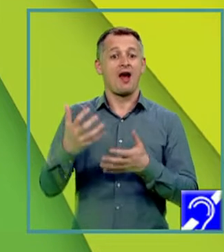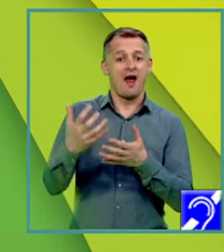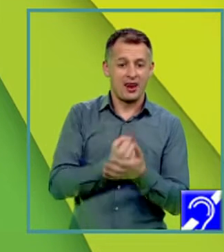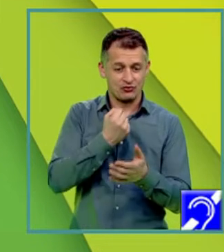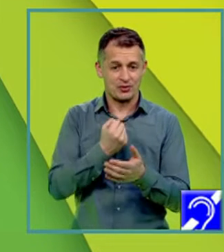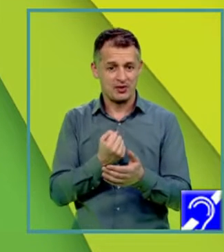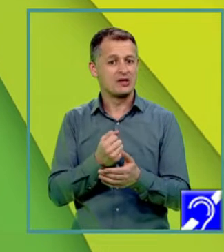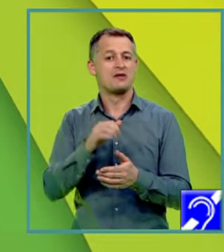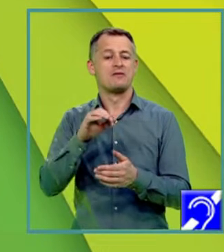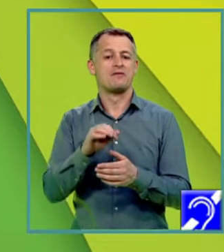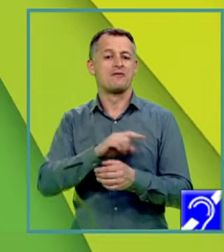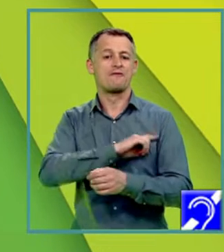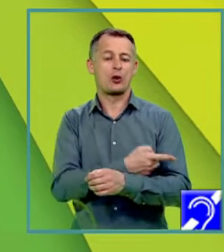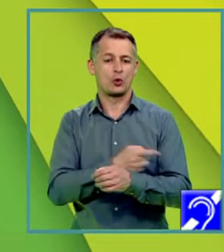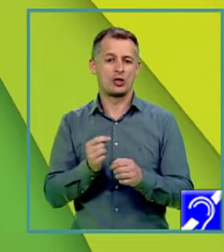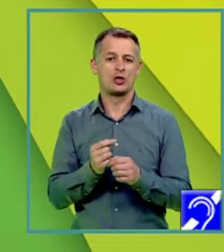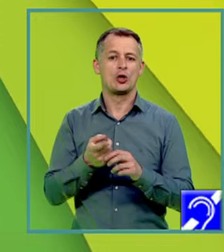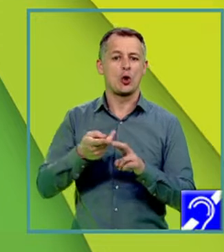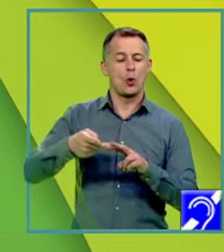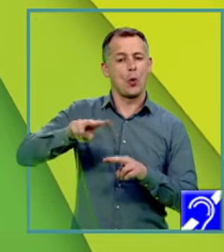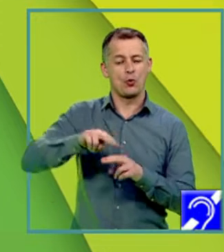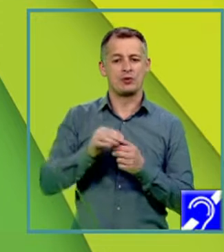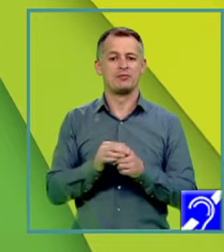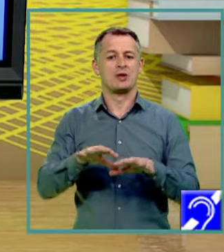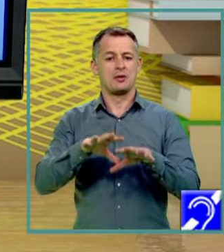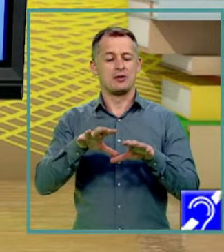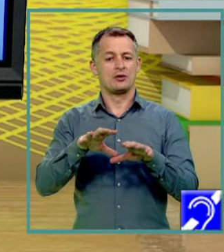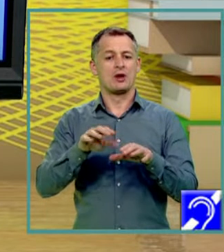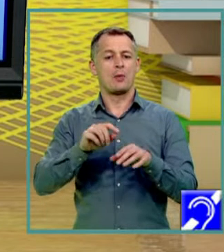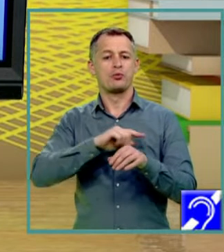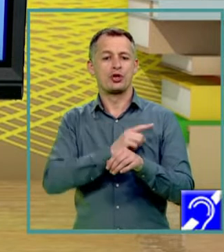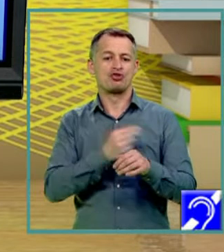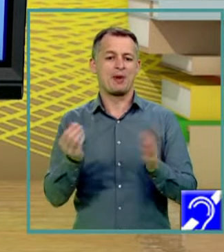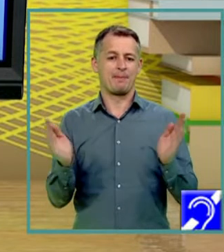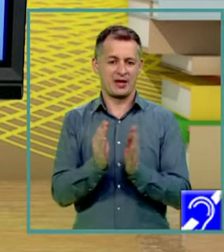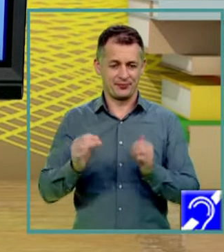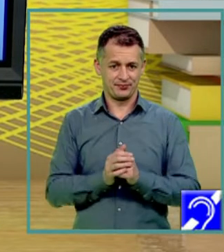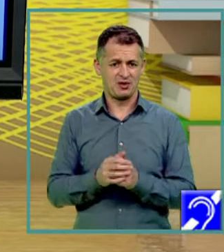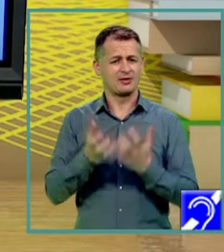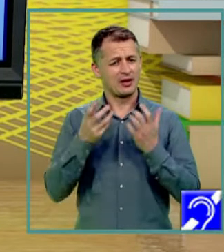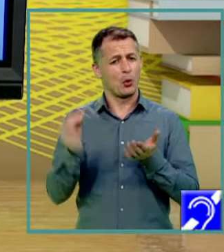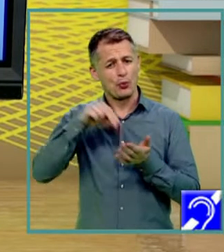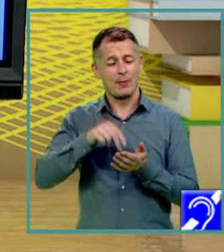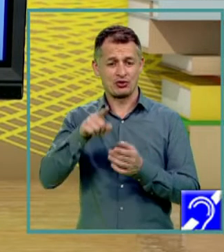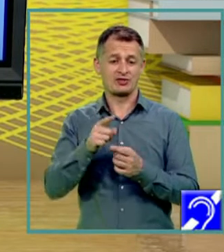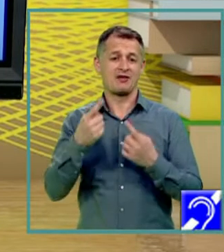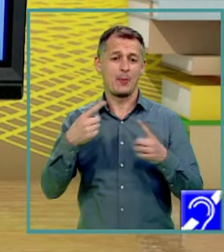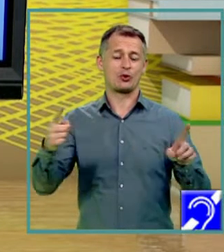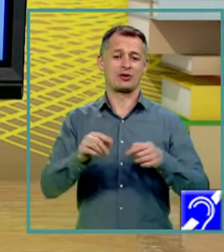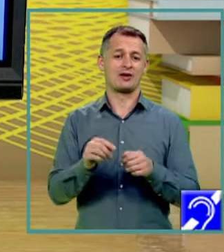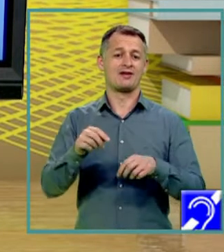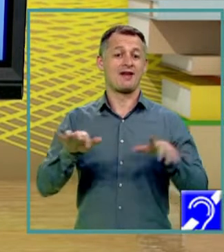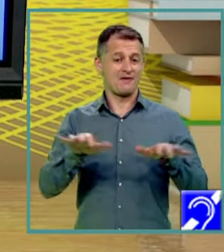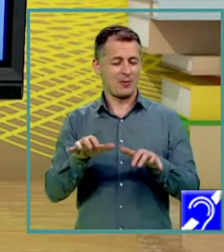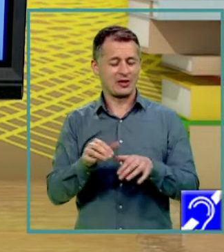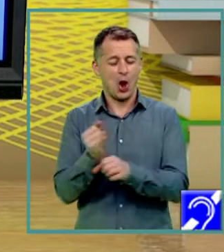factorii primi comuni o singură dată și la puterea cea mai mică și înmulțim va fi greu să implementăm această metodă la informatică și